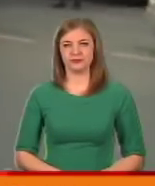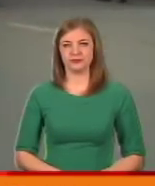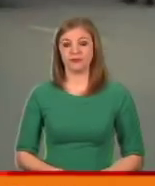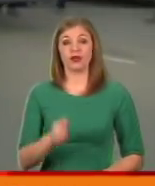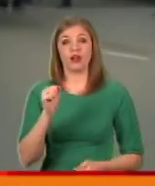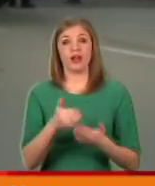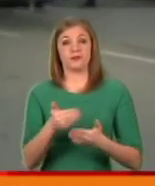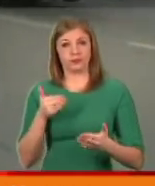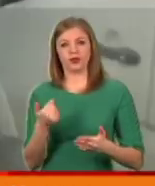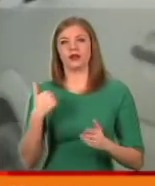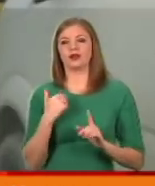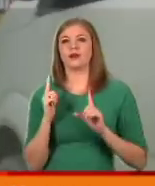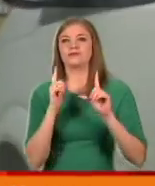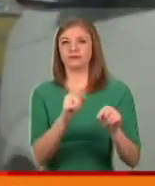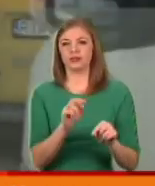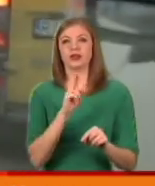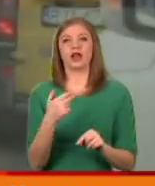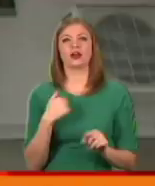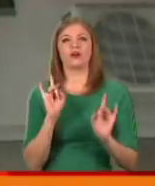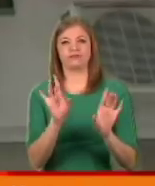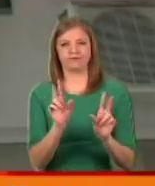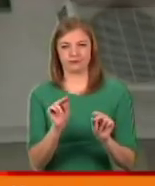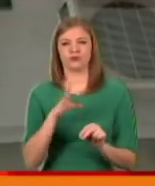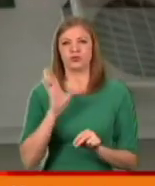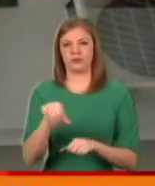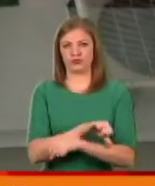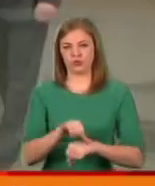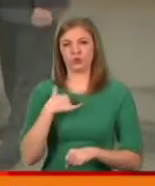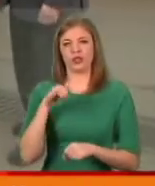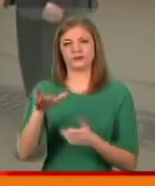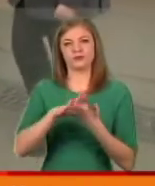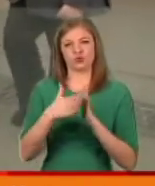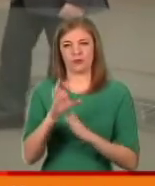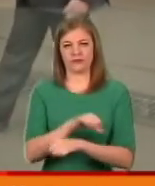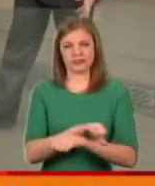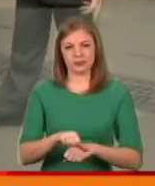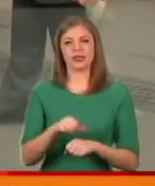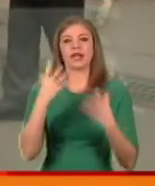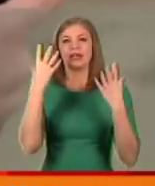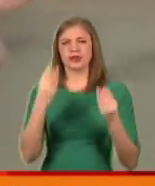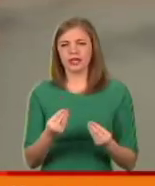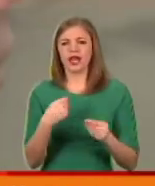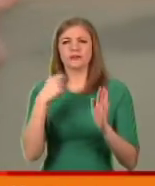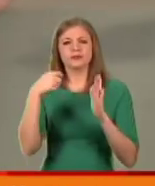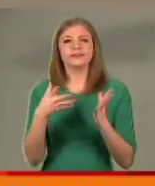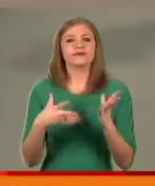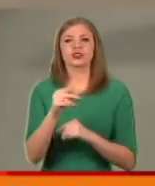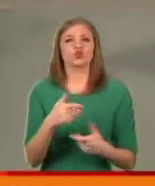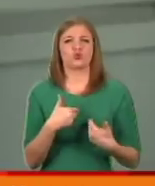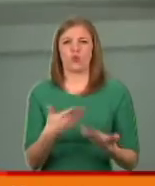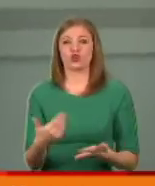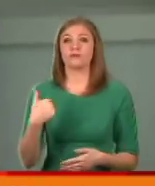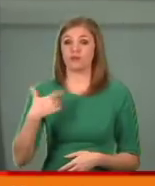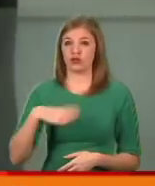А спершу я прямую, як і анонсував, на Шагині. Там у нас домовленість із митниками. День знімаємо все, що хочемо.